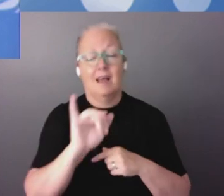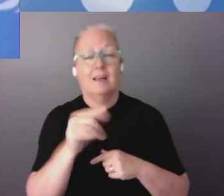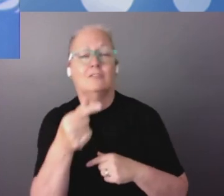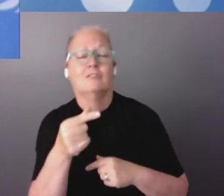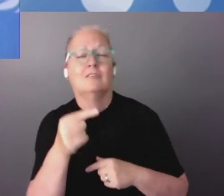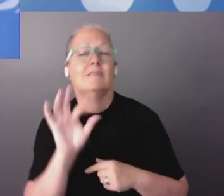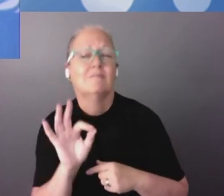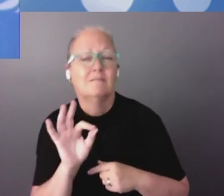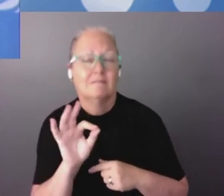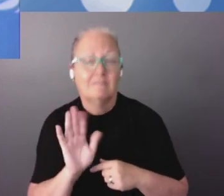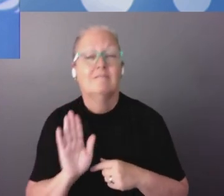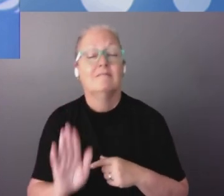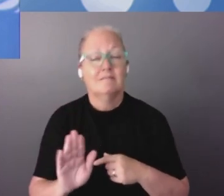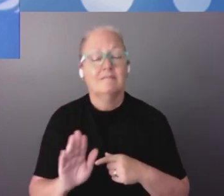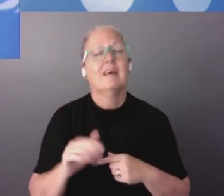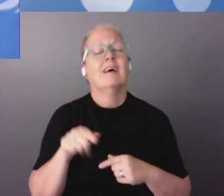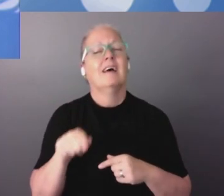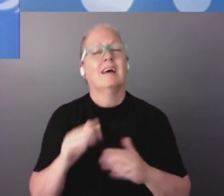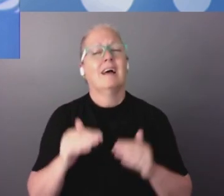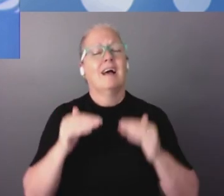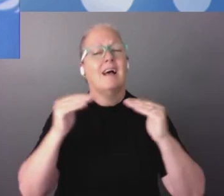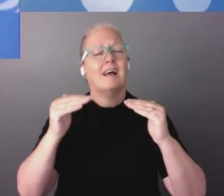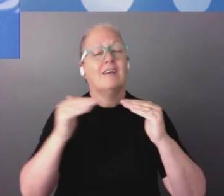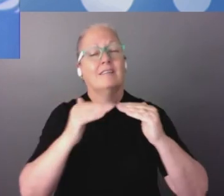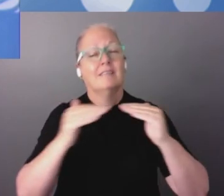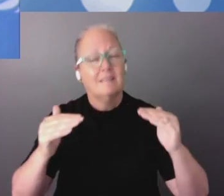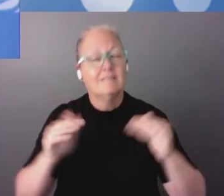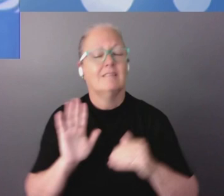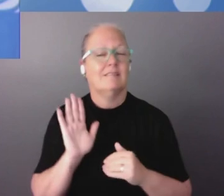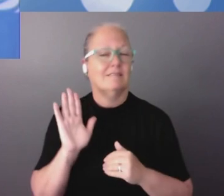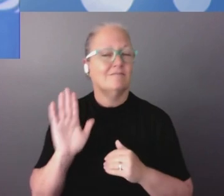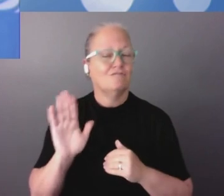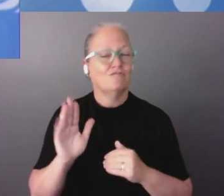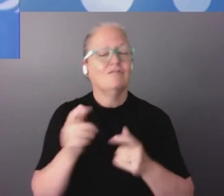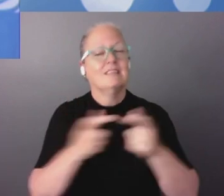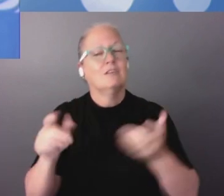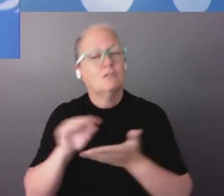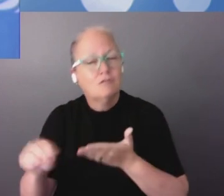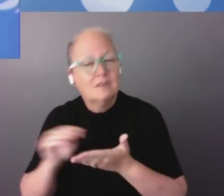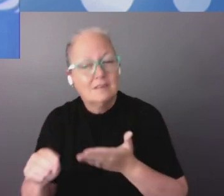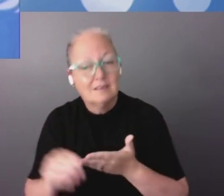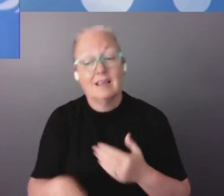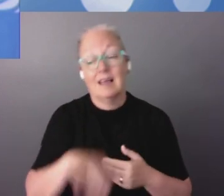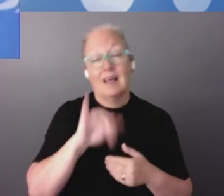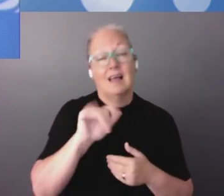саммит Организации Объединенных Наций, и мы с нетерпением